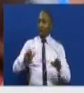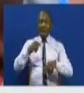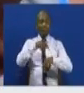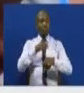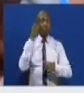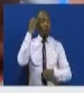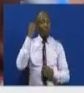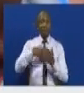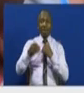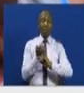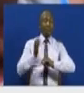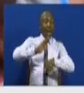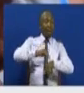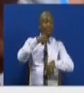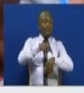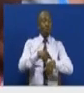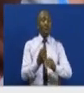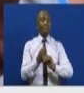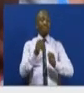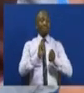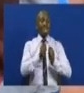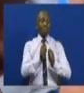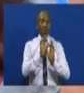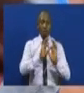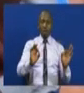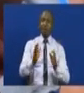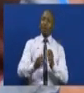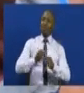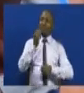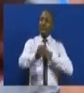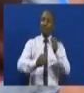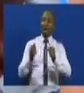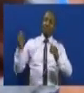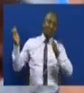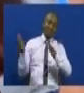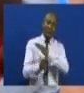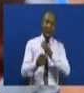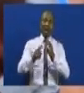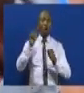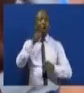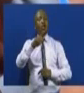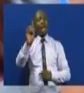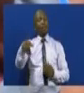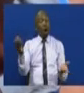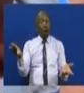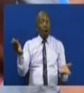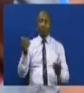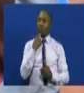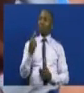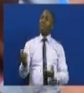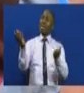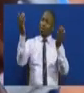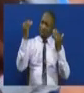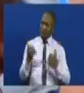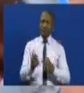kwa mtaalamu akamtibu miguu, akawa na uwezo kuvuta watu, akaenda kafunga goli, je, kuna kosa? Kwa tunasema inawezekana